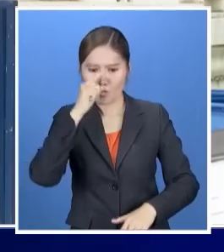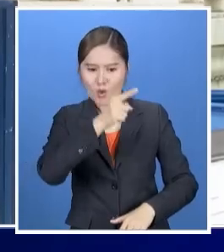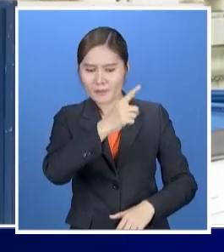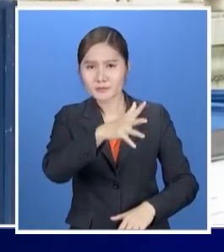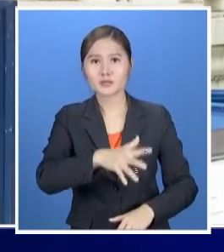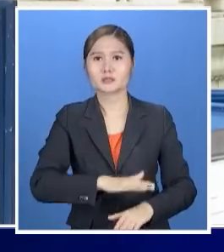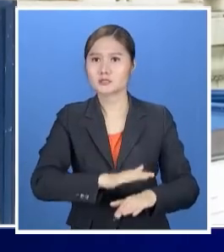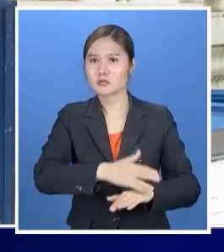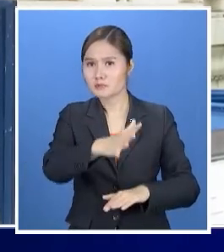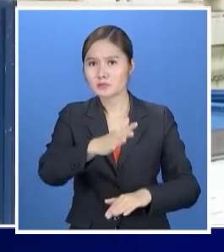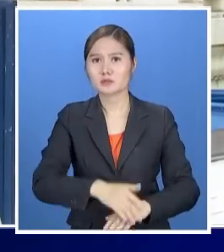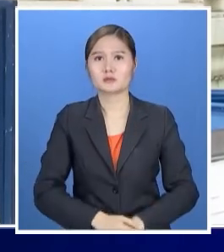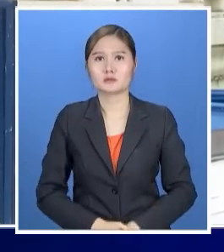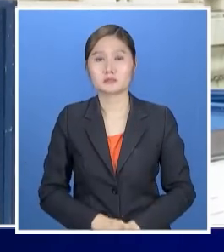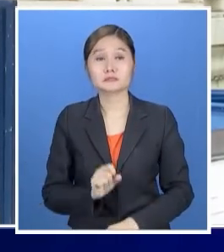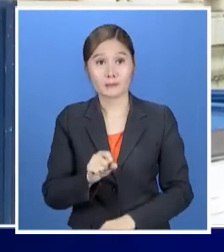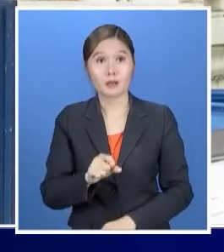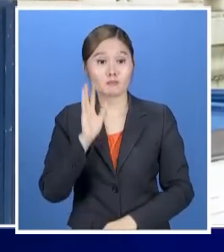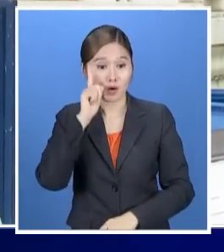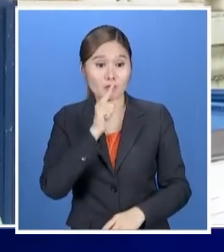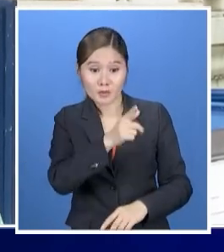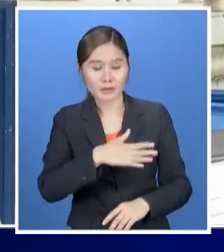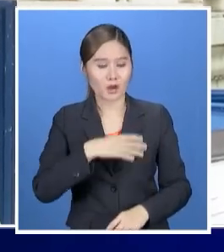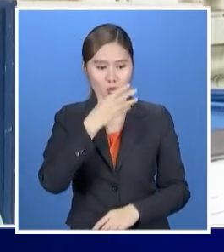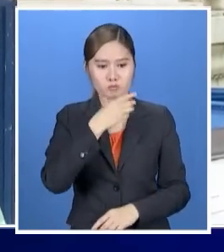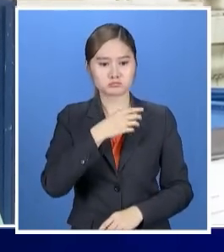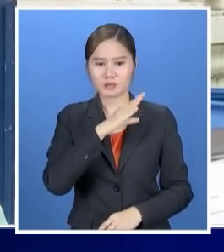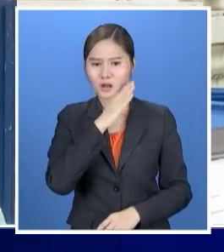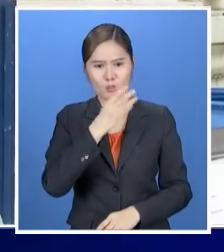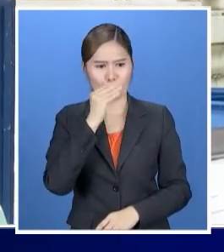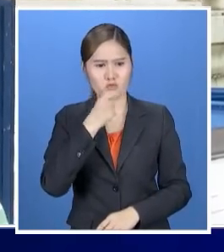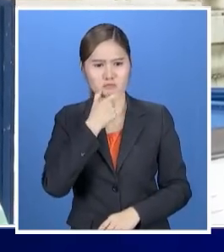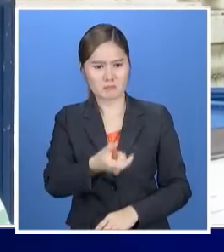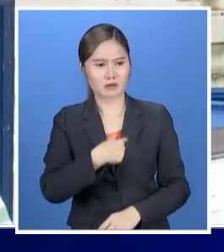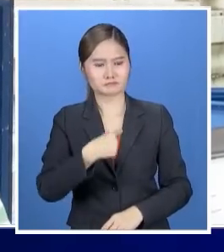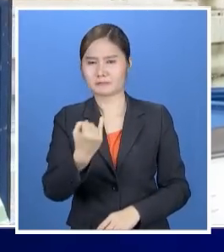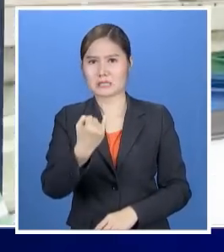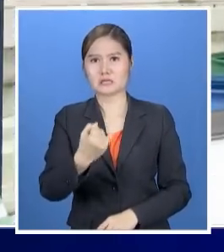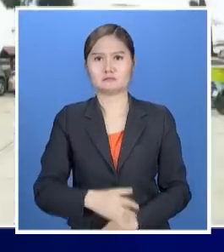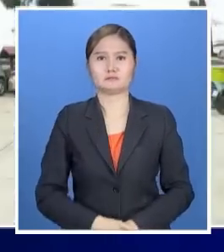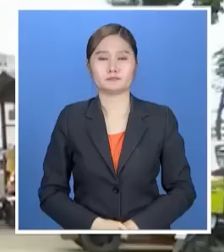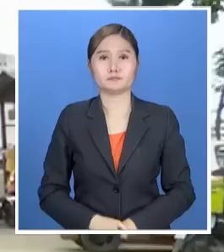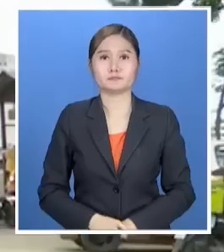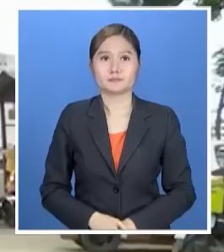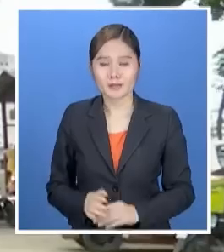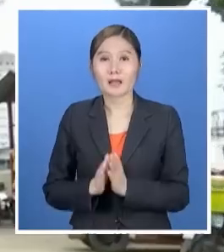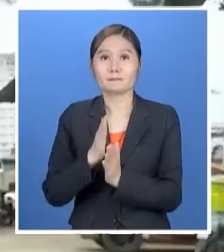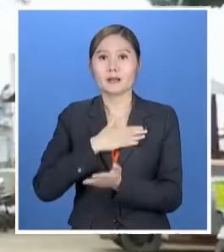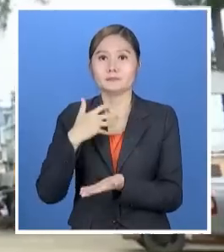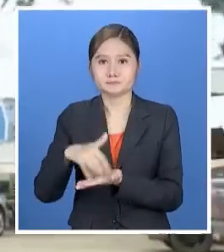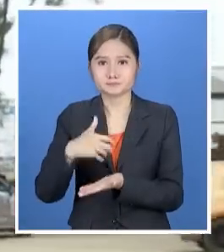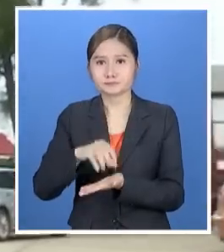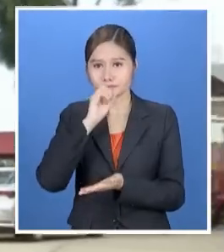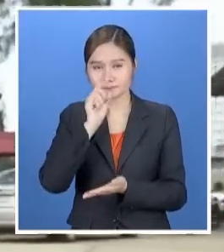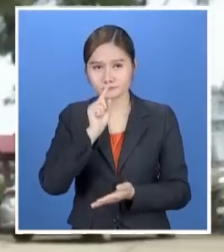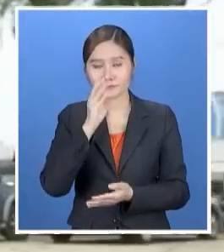ยใช่ไหมฮะขอเราไปพูดมากเขามันก็ไม่ดี พระสมยงท่านให้ข้อมูลกับ